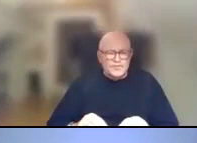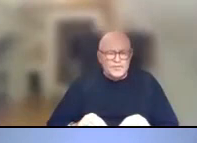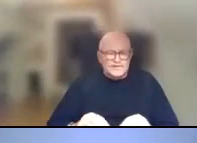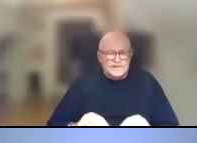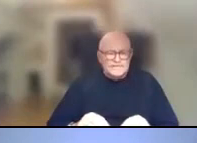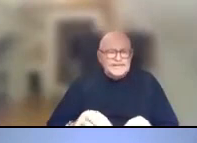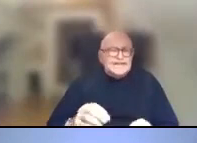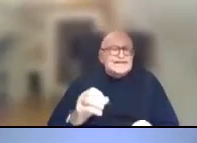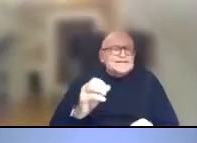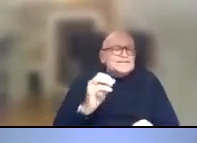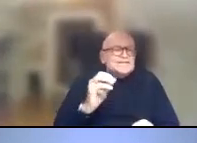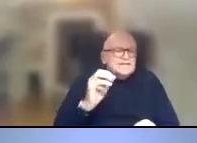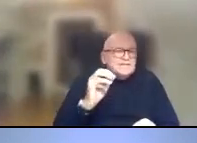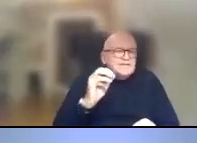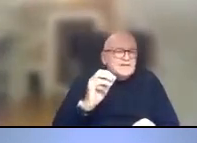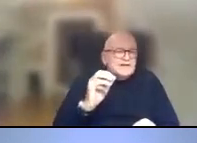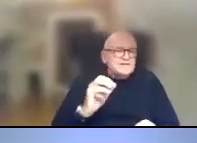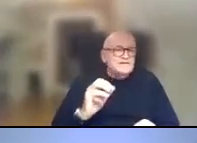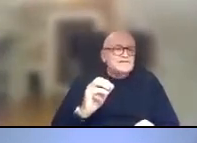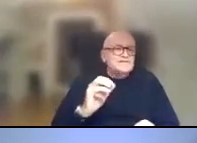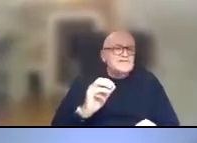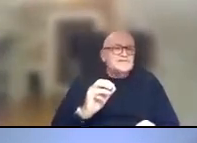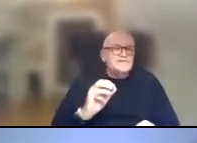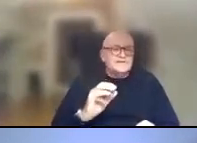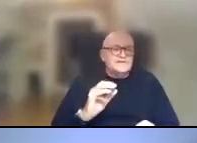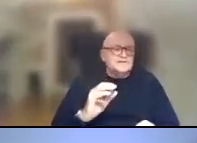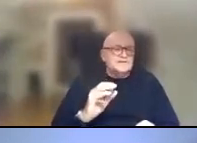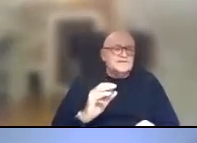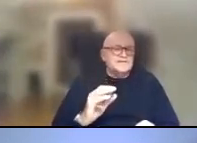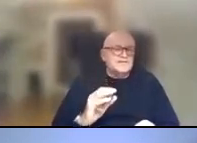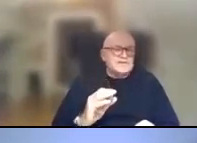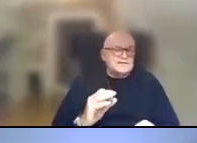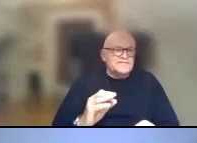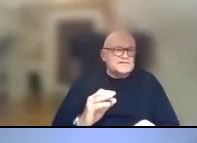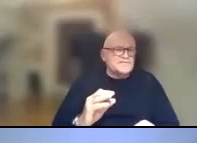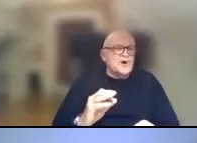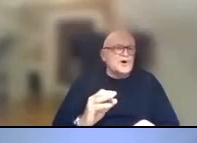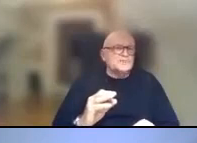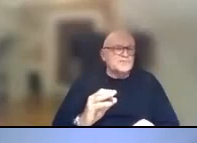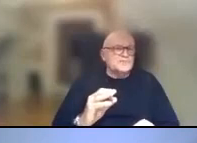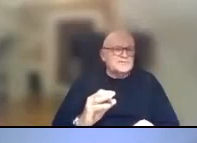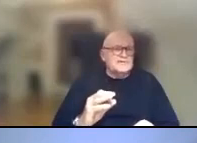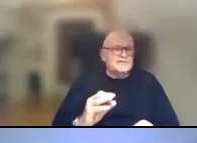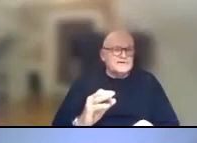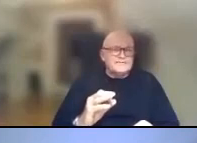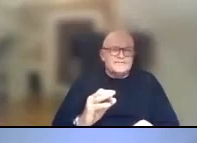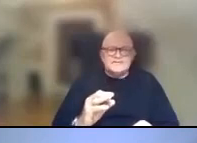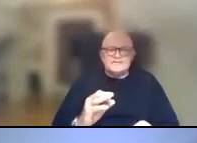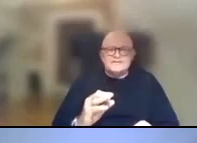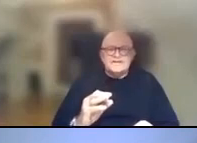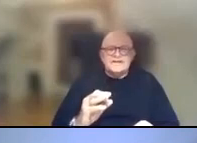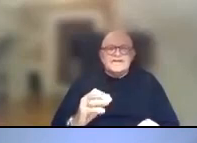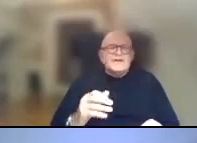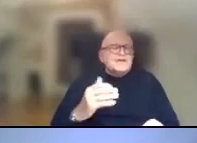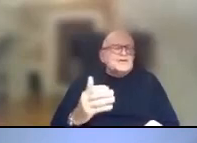Tatorten beobachten kann, dass die Hierarchie sich nicht wirklich interessiert für das, was vor Ort vor sich geht, was